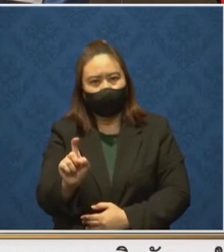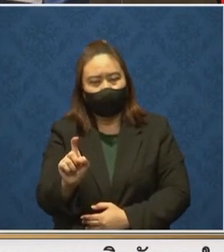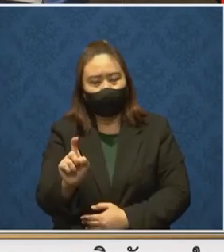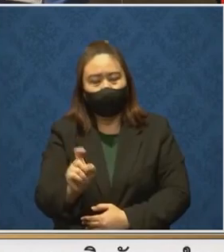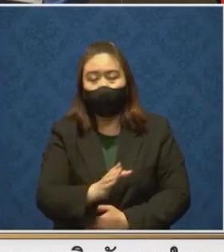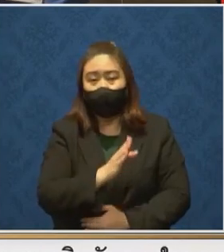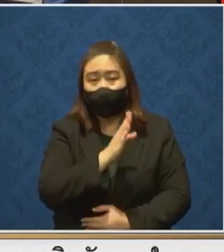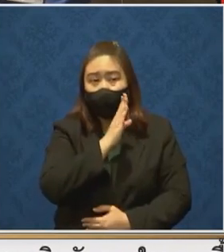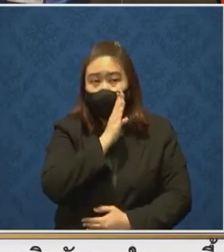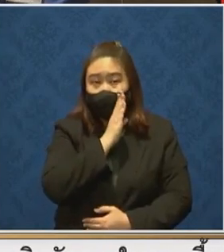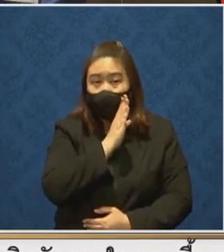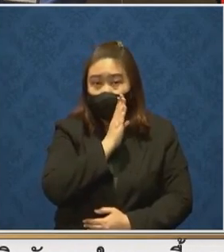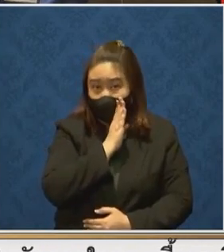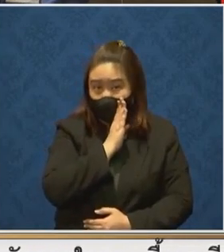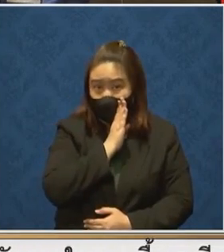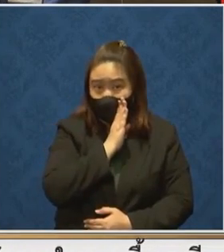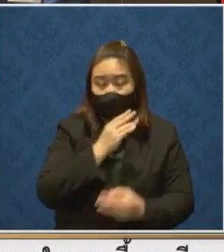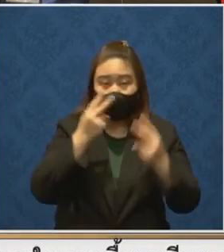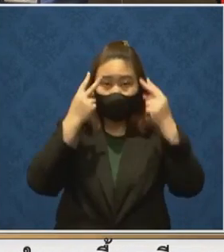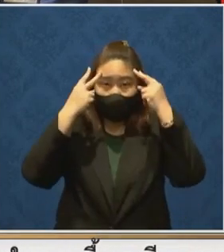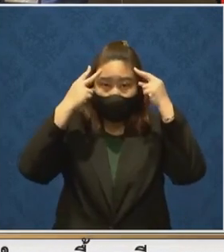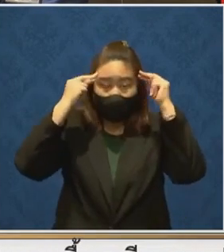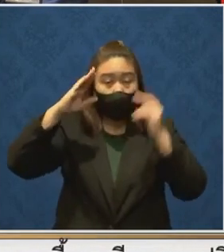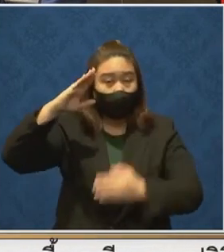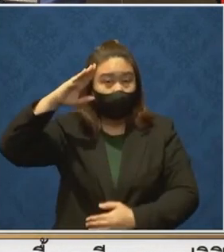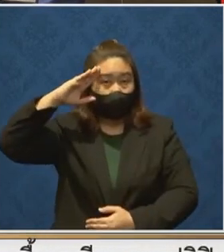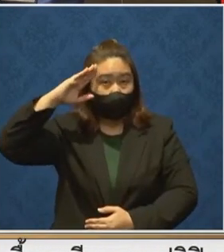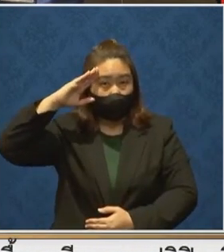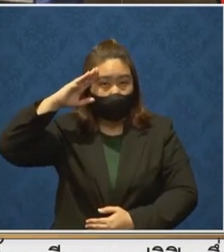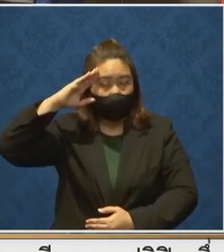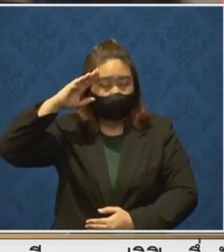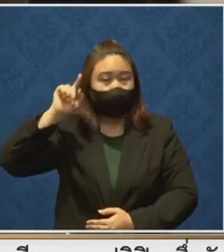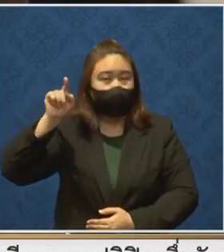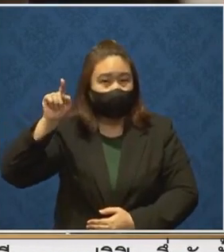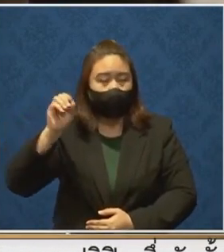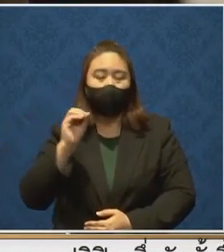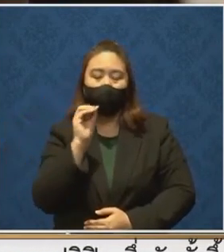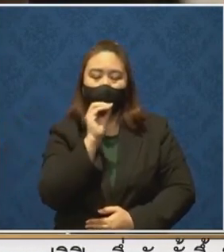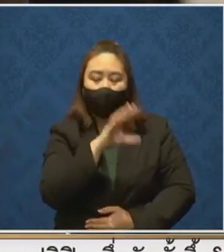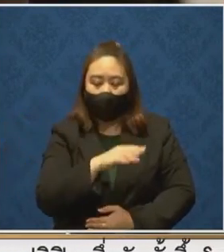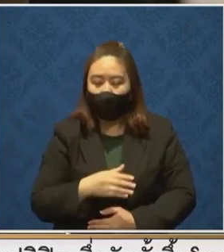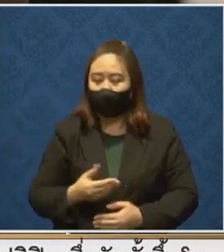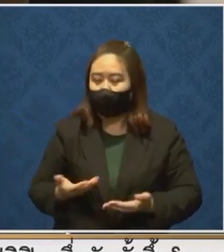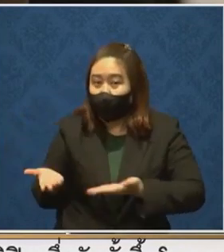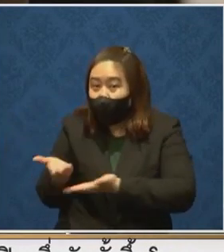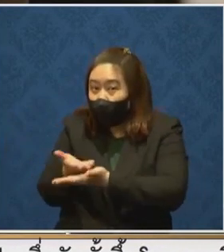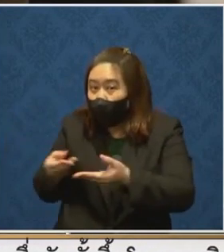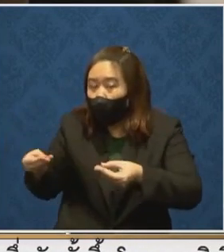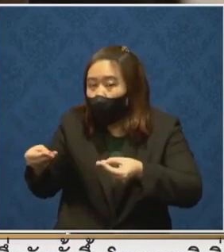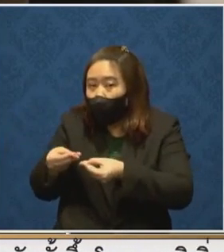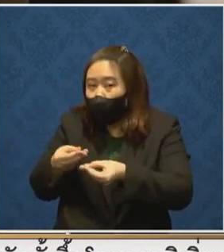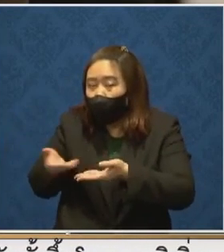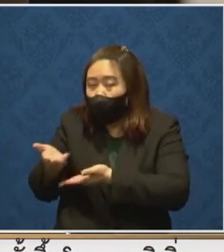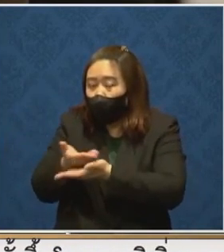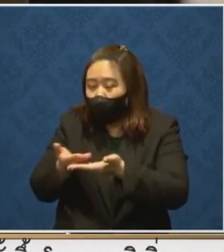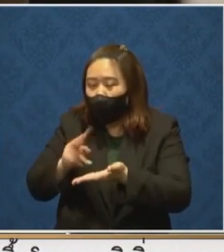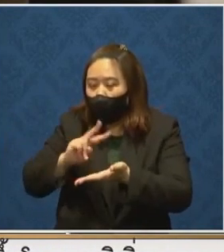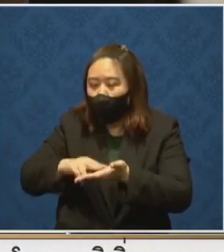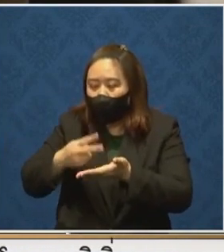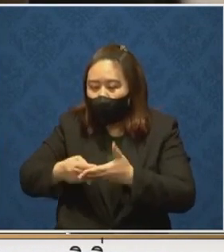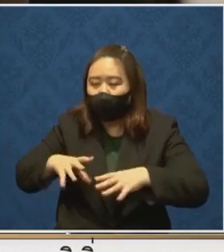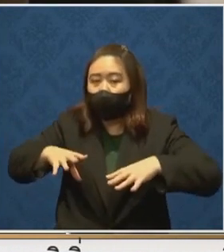ถ้าพนเอกประยุติกลาวอ้างว่าการเจราจารเหลานี้ไมได้เกี่วของกับการประนีประนอยอมความ